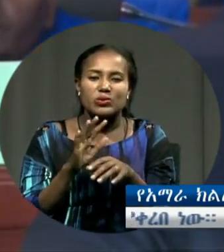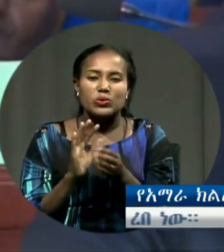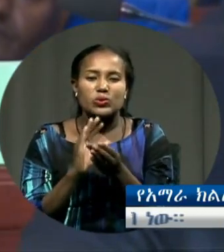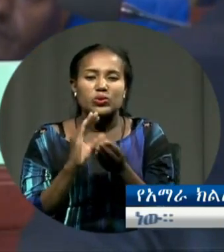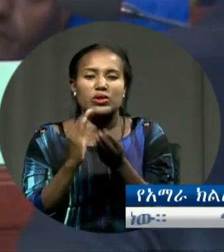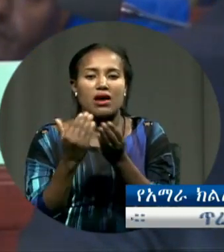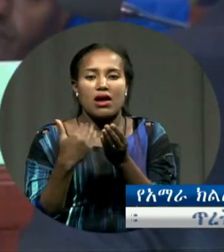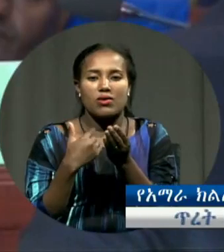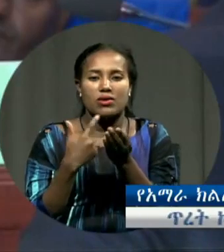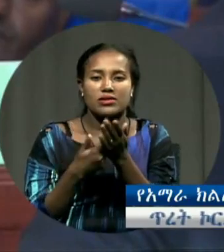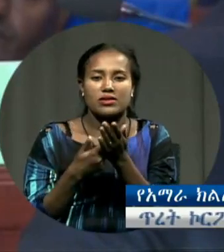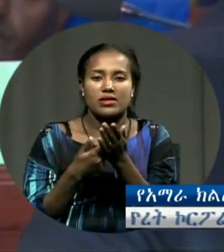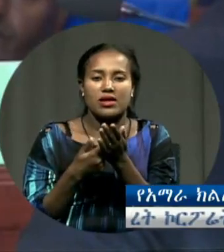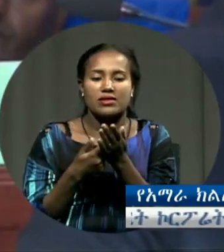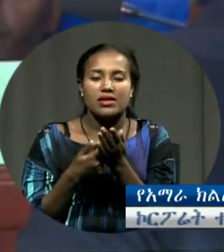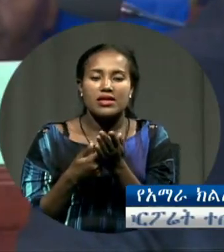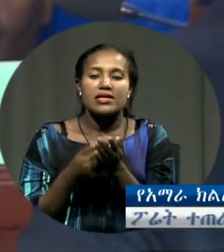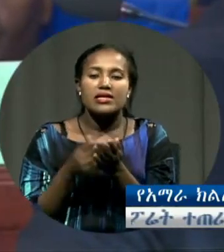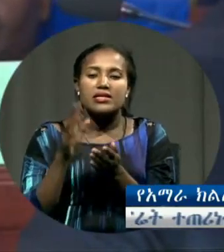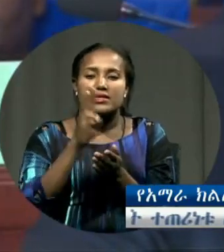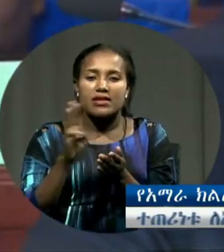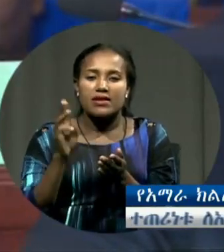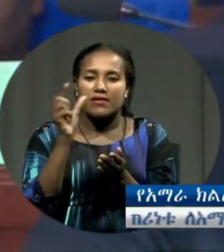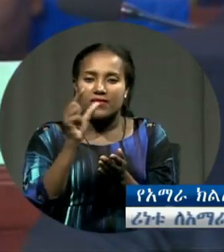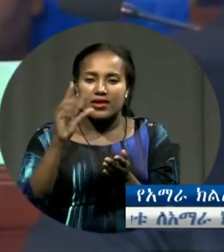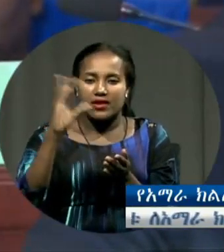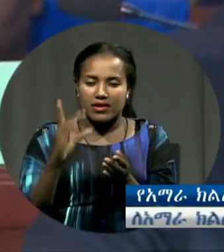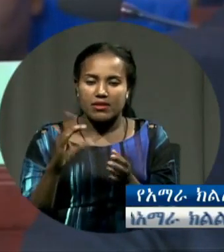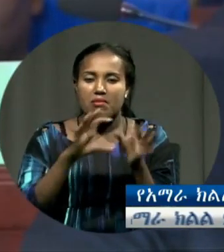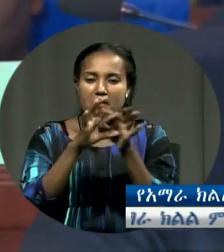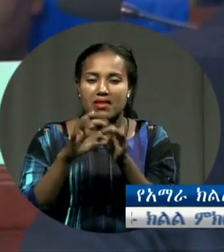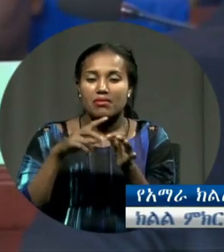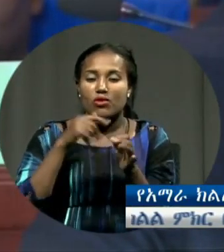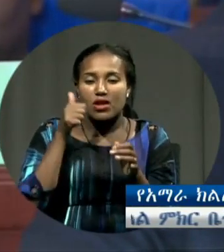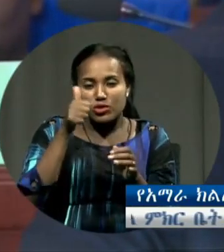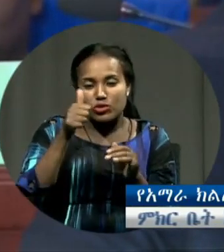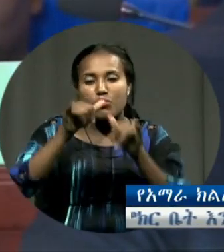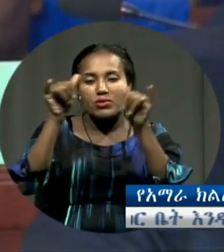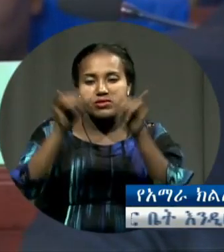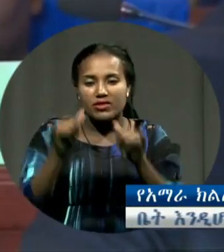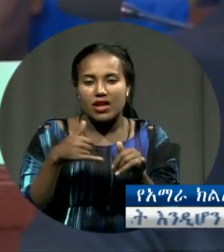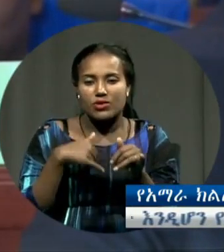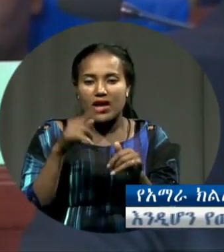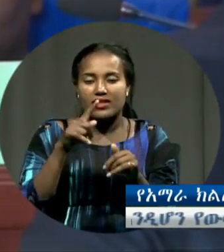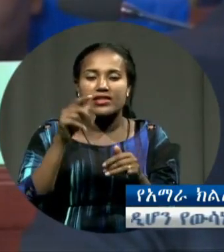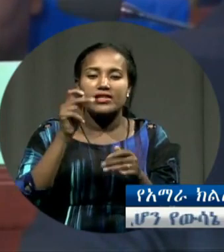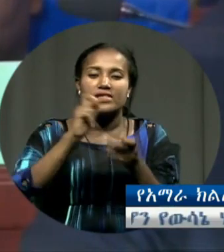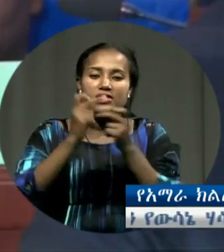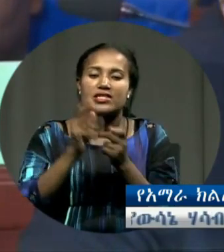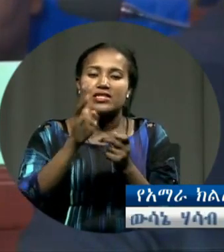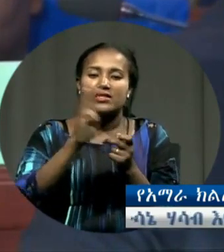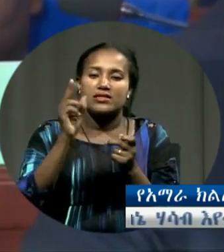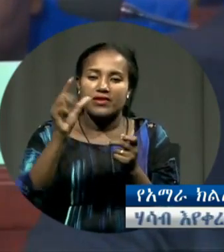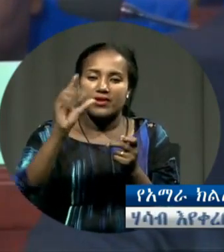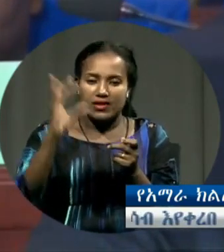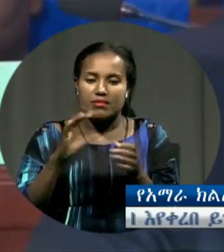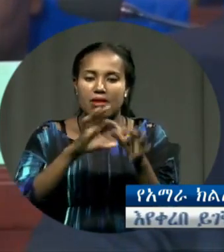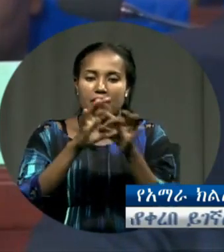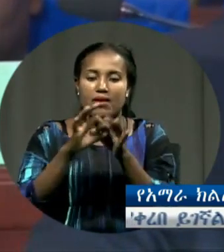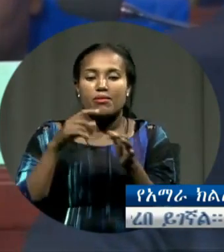አንጻር የሲቪክ ማህበር የሚባሉት ራሳቸው መስፈርቶች አሏቸው። ሲቪክ አንድ ድርጅት ሲቪክ ማህበር ነው ለመባል የራሱ